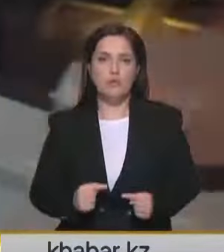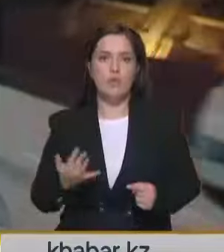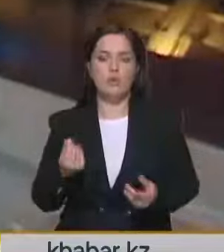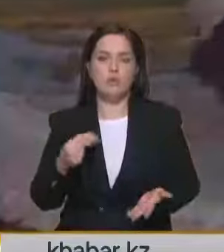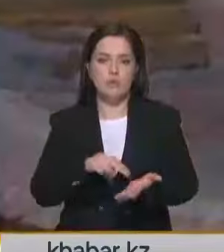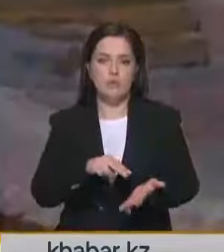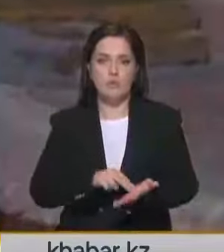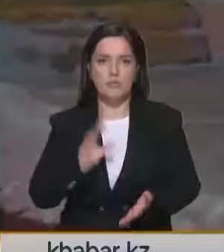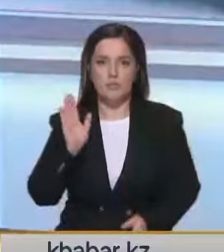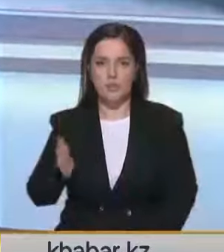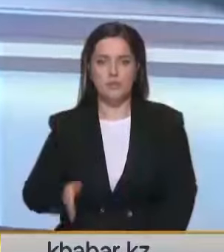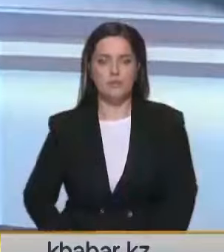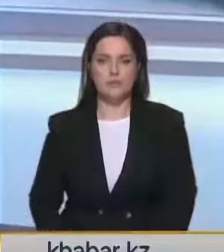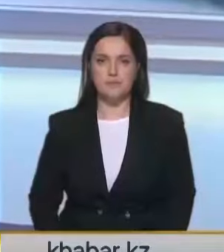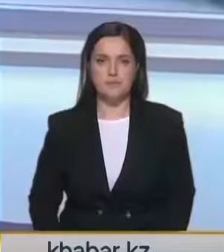уточняется.